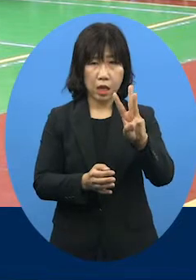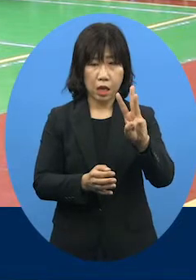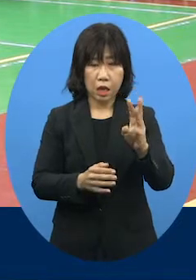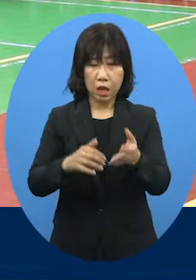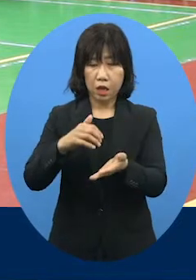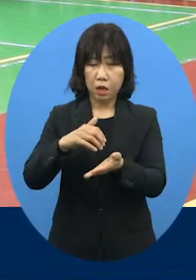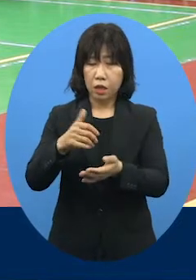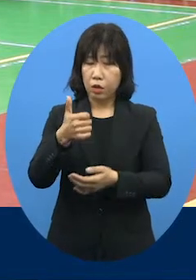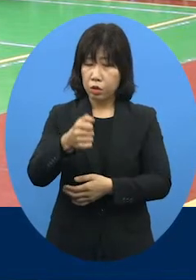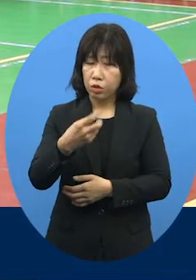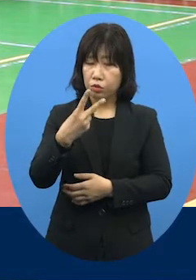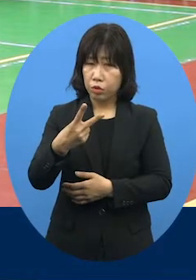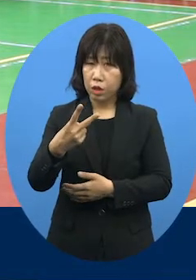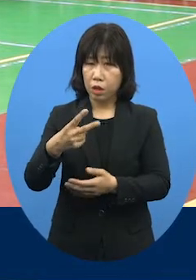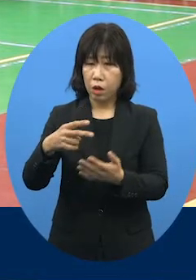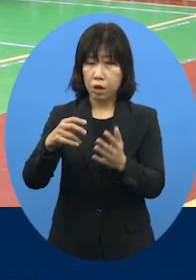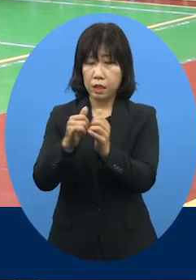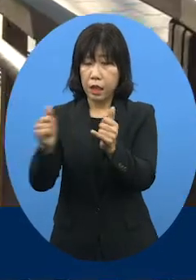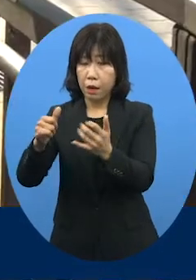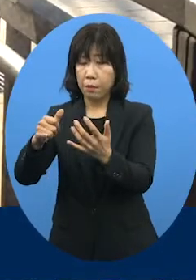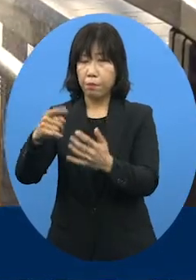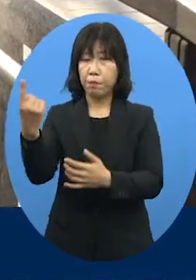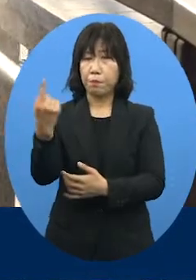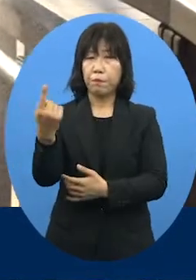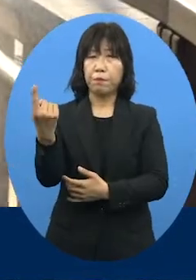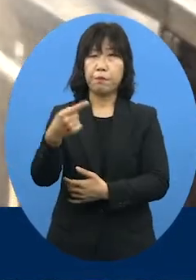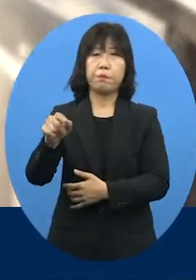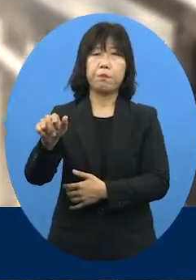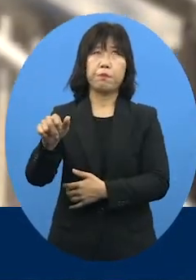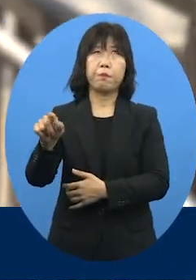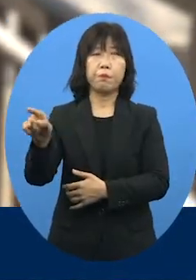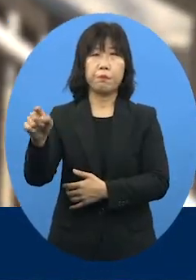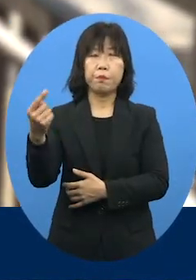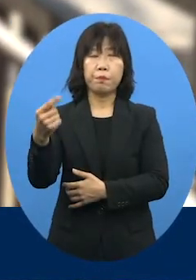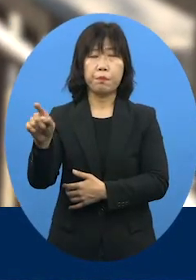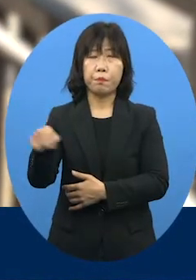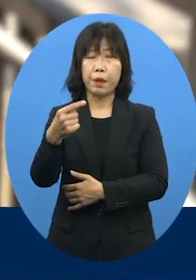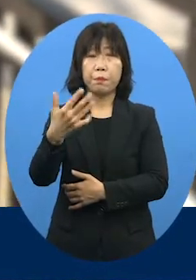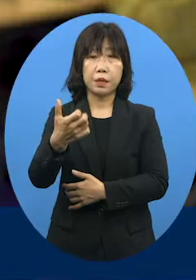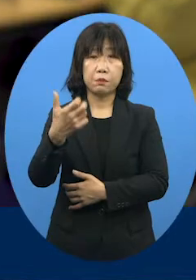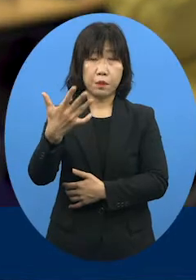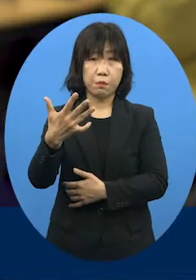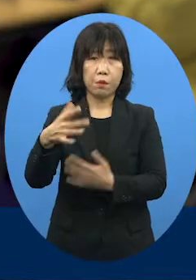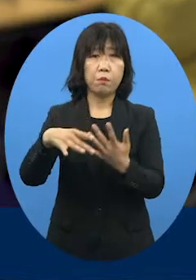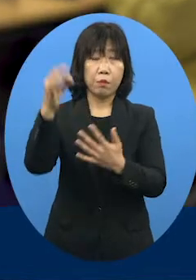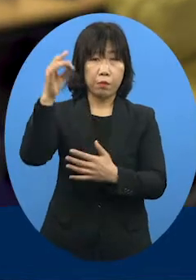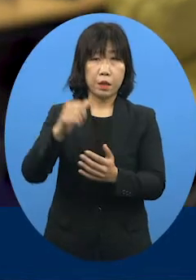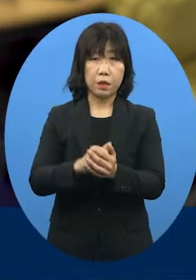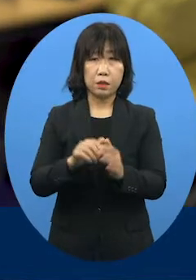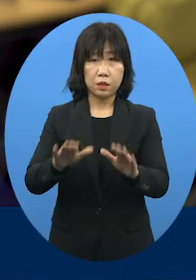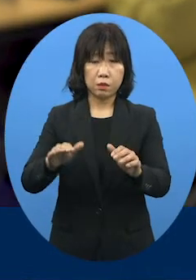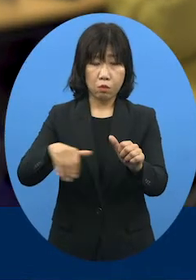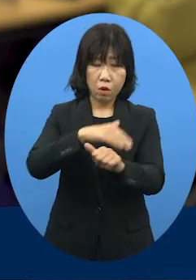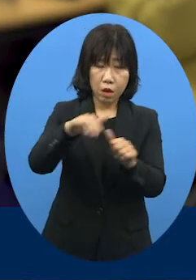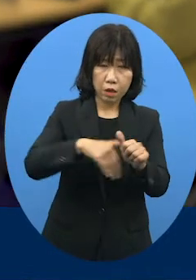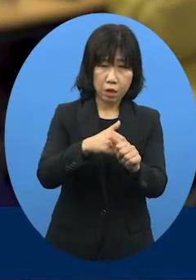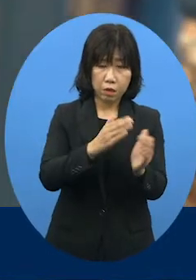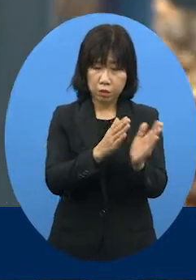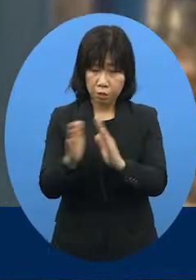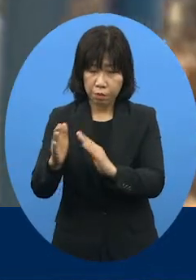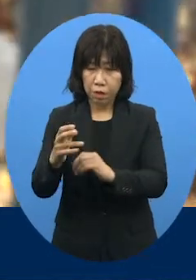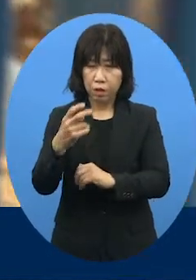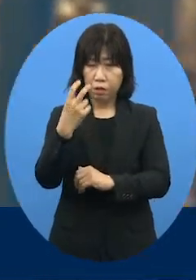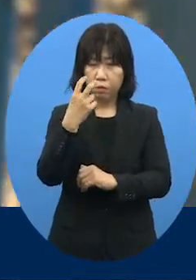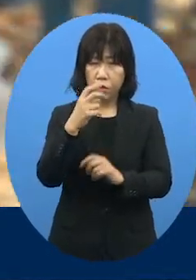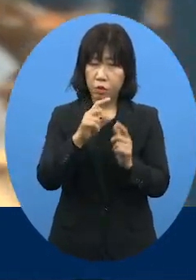사업에서 총 팩 여 등 8명을 선발합니다 모집분야는 생활반 0 0 0 업무 지원 환경 정비